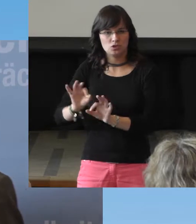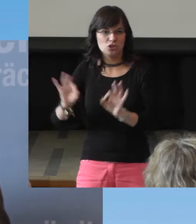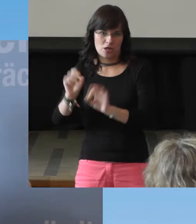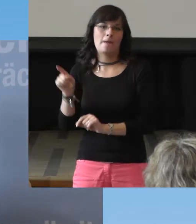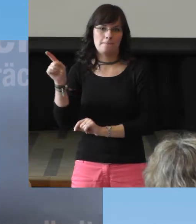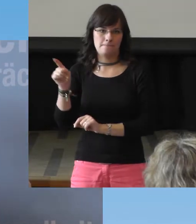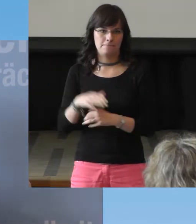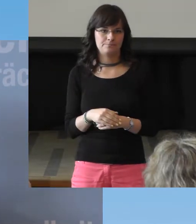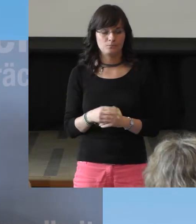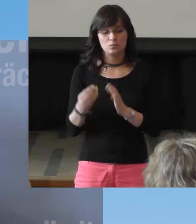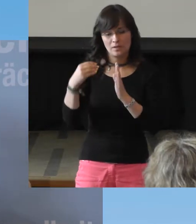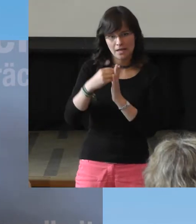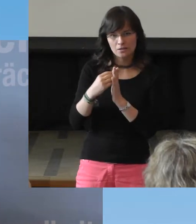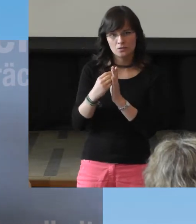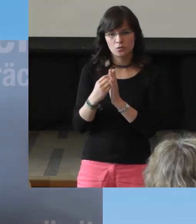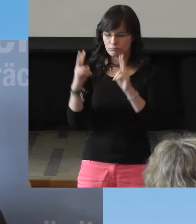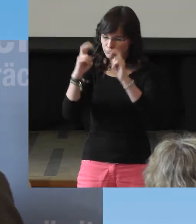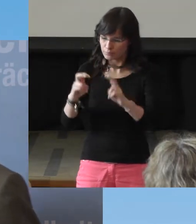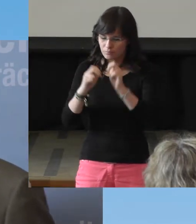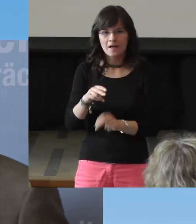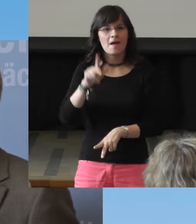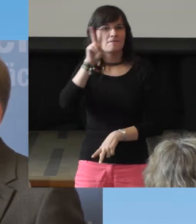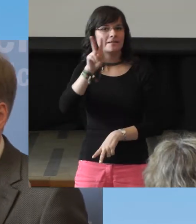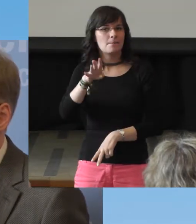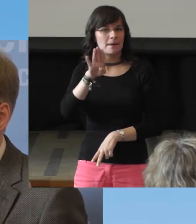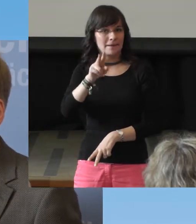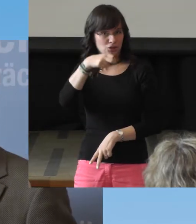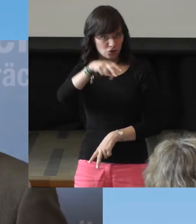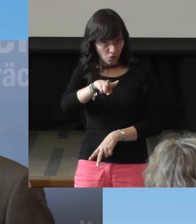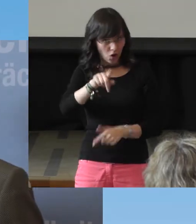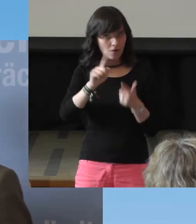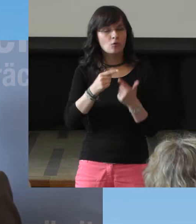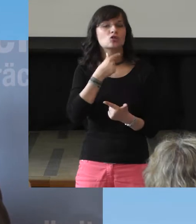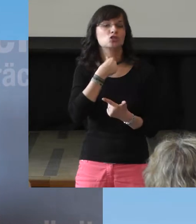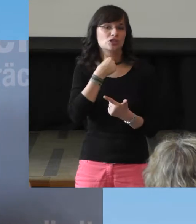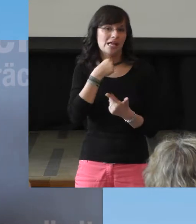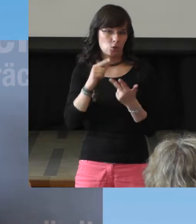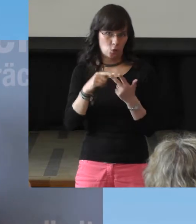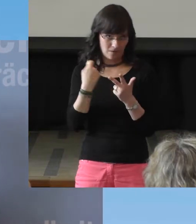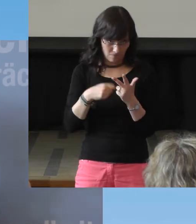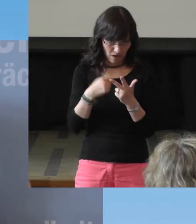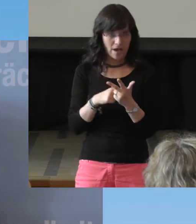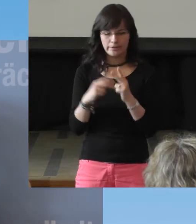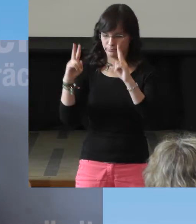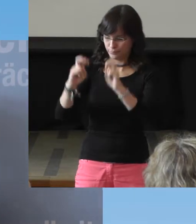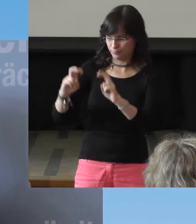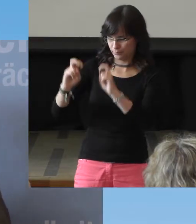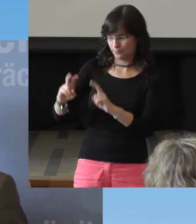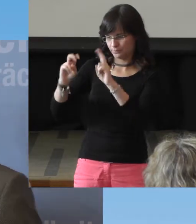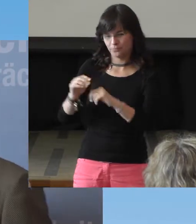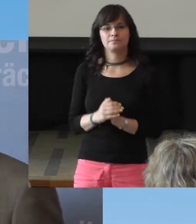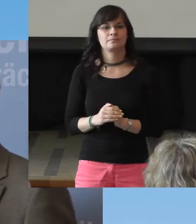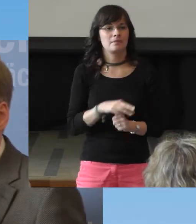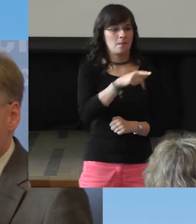als erweiterte Labordiagnostik noch Vitamin B12, Fosar und die Schilddrüsenwerte. Zur Abgrenzung zu einer Polyneuropathie machen wir